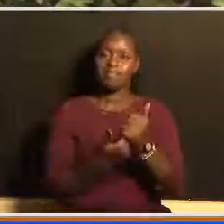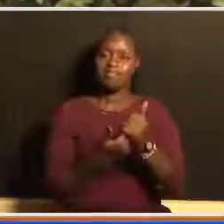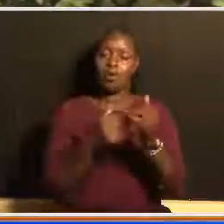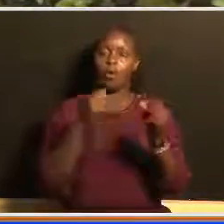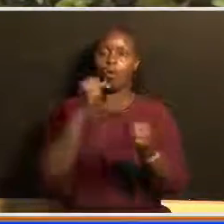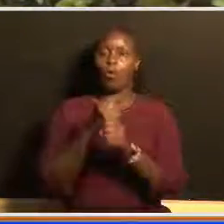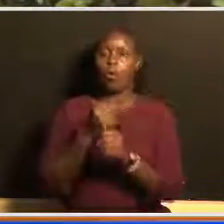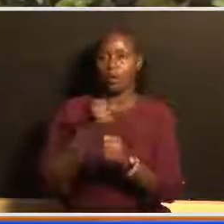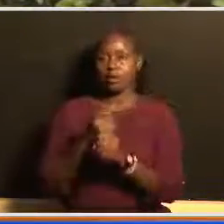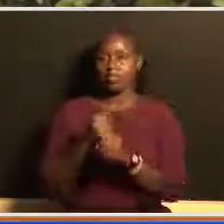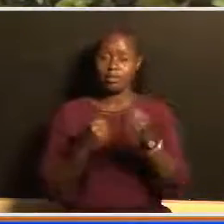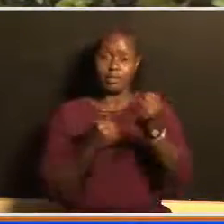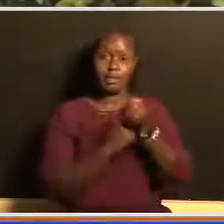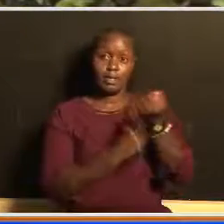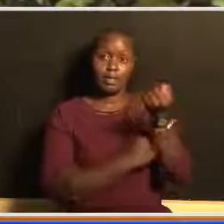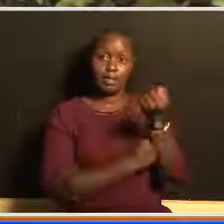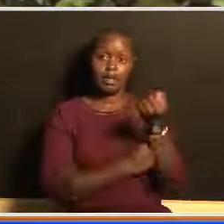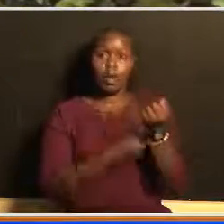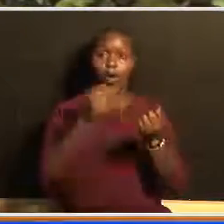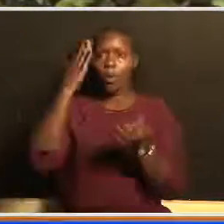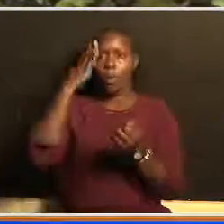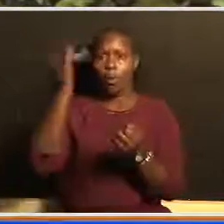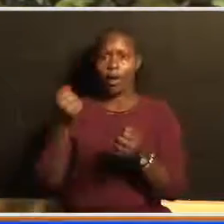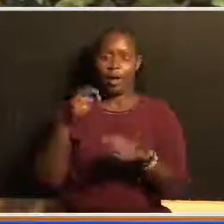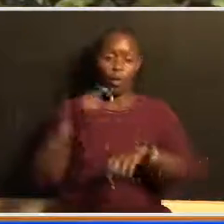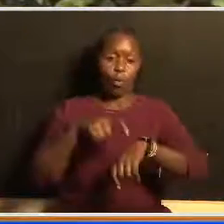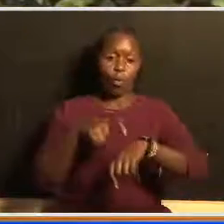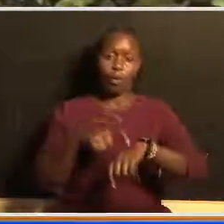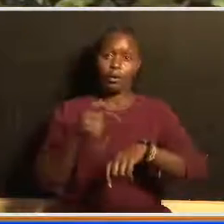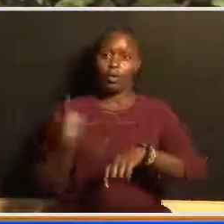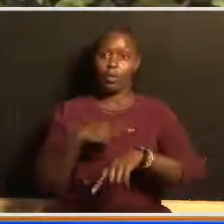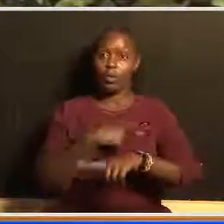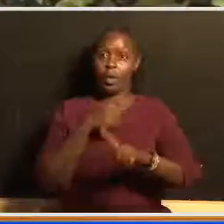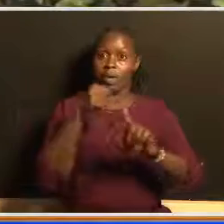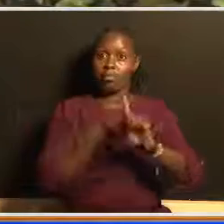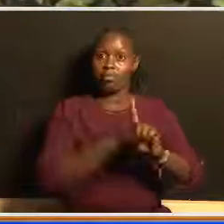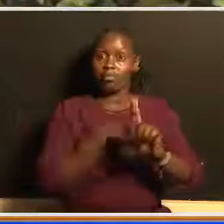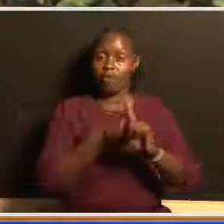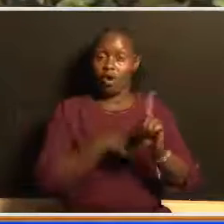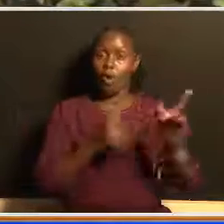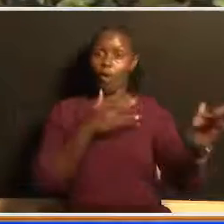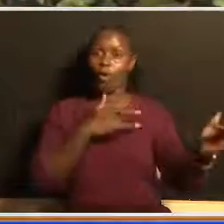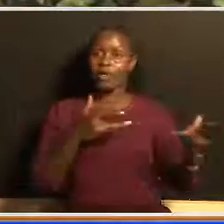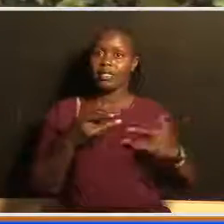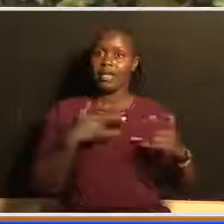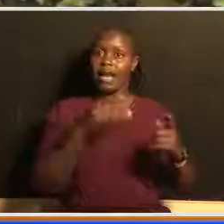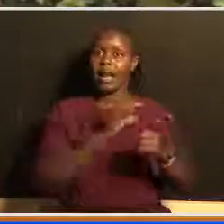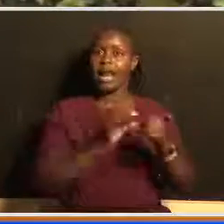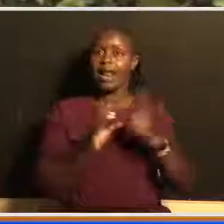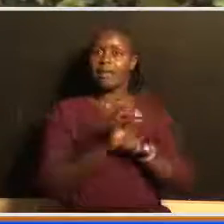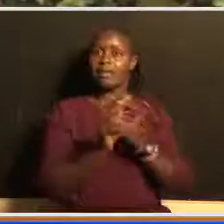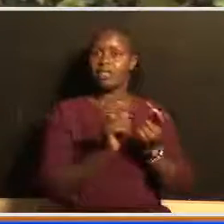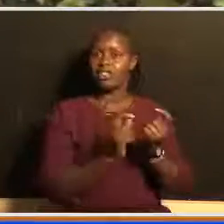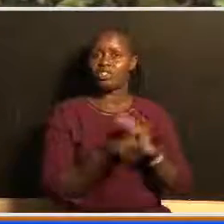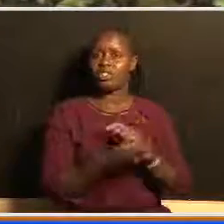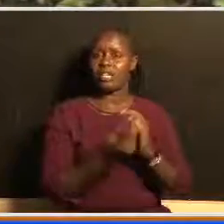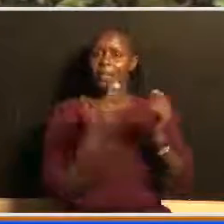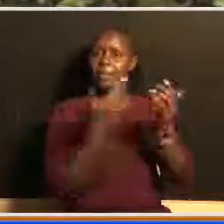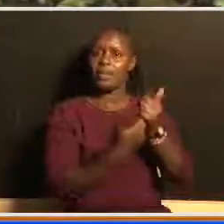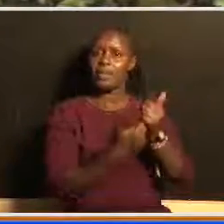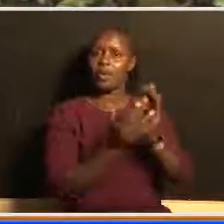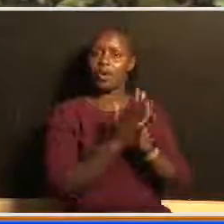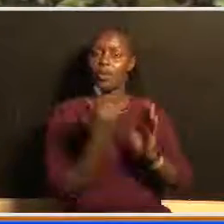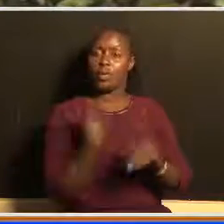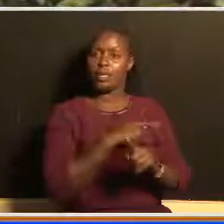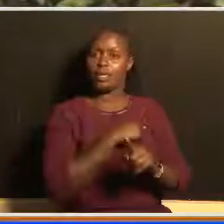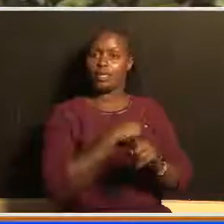watushikilie, ili tunapofanya haya mambo kuhusiana na hali ya anga, waweze kushirikiana na sisi kwa kutufunds